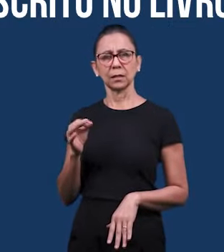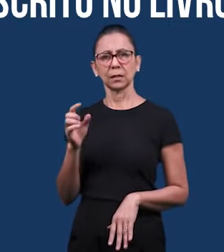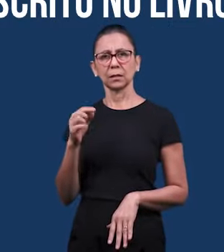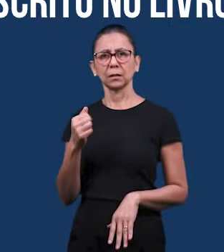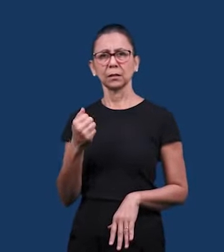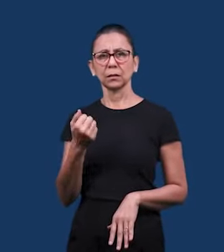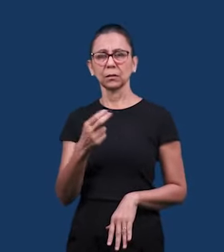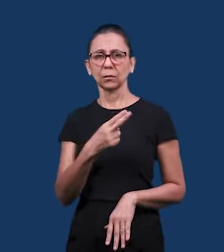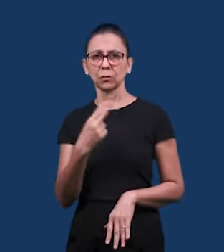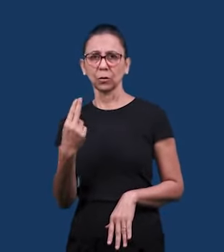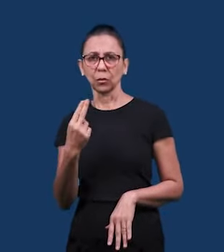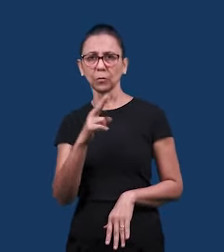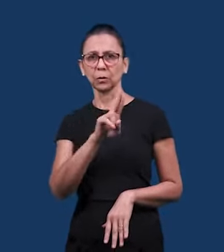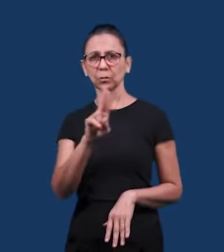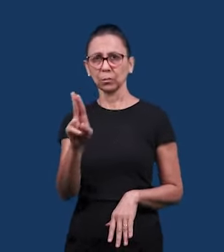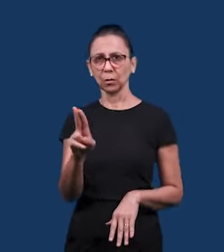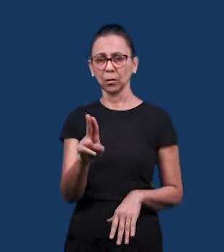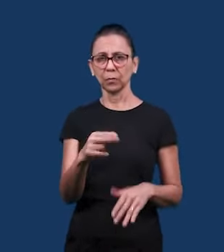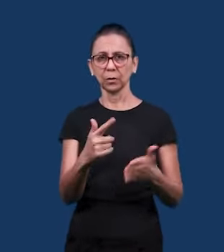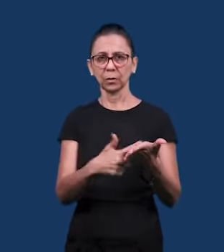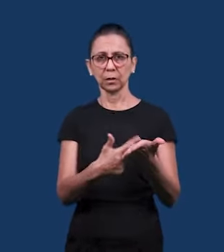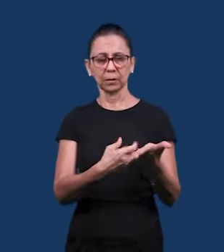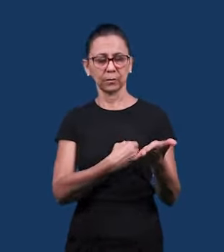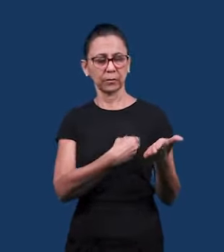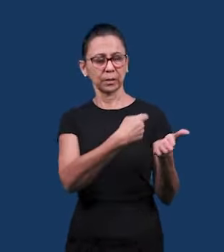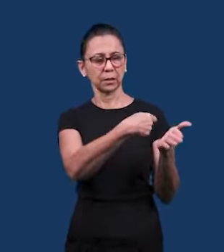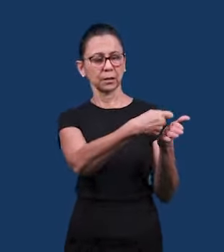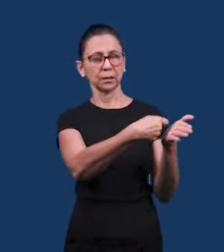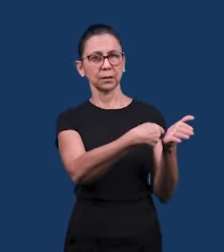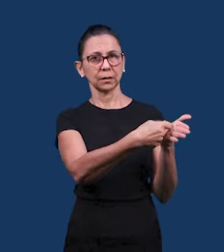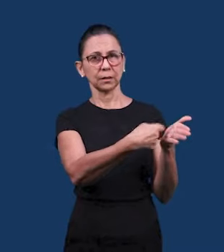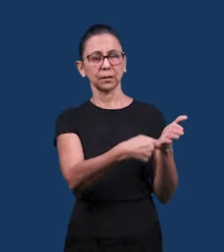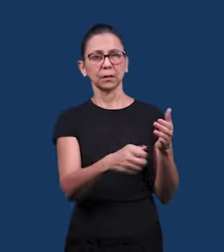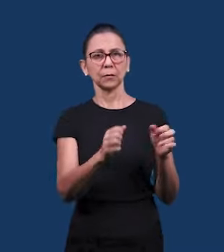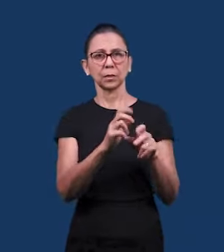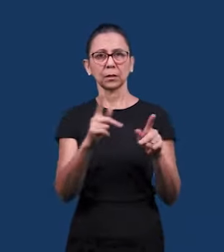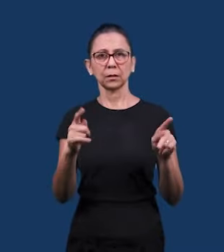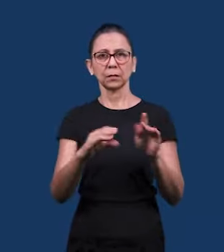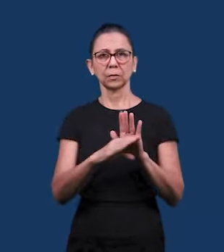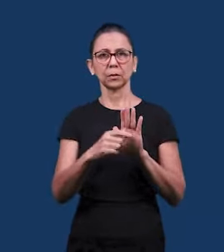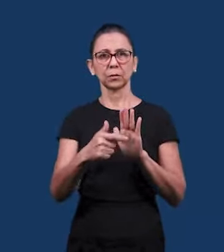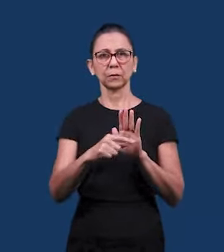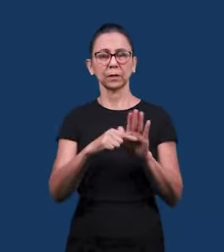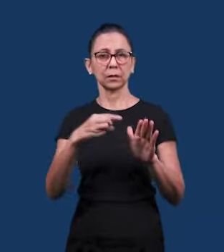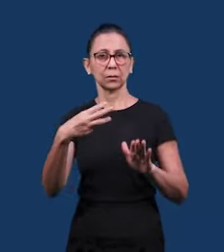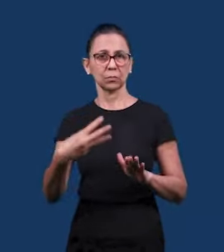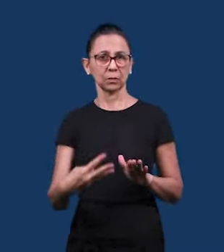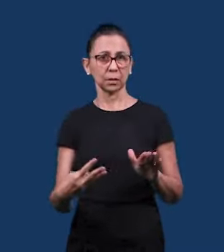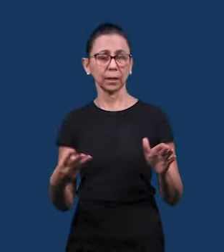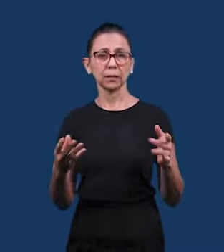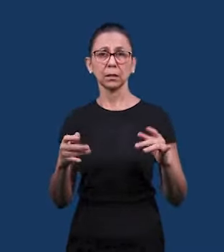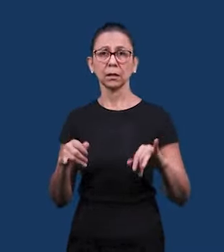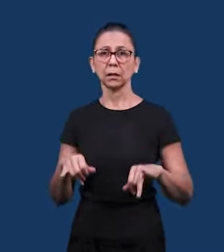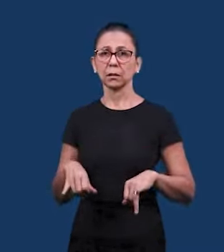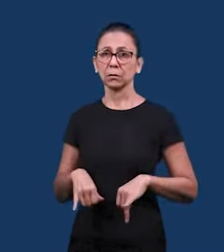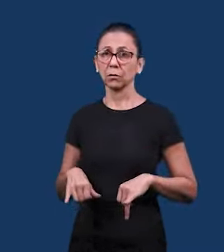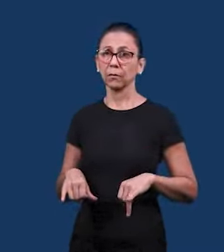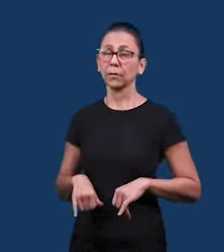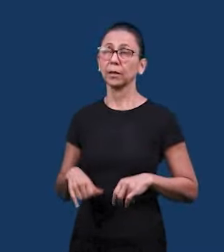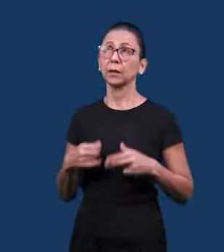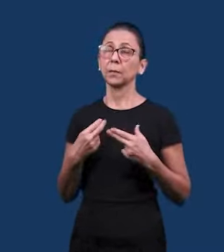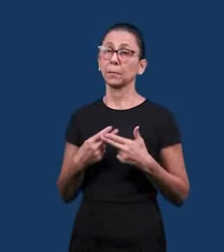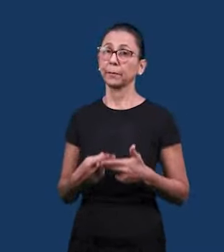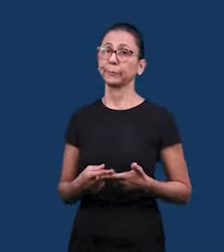имя наше записано в книгу жизни. Мы вспоминаем Откровение 2:3. Ты пострадал и имеешь терпение,